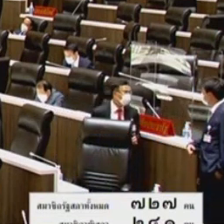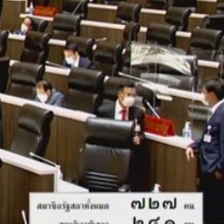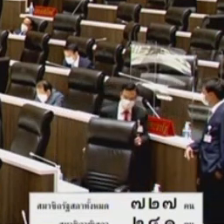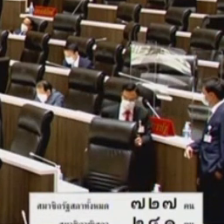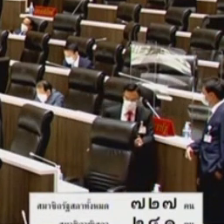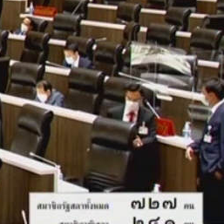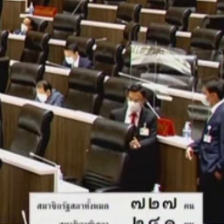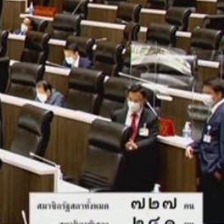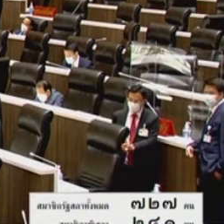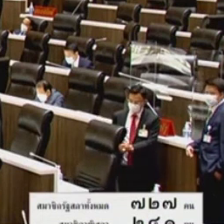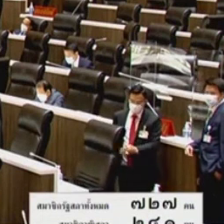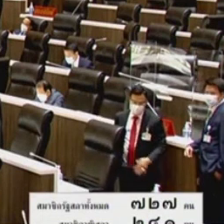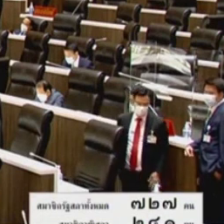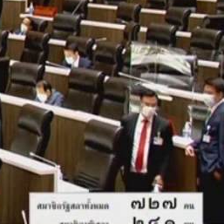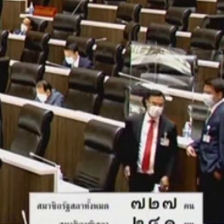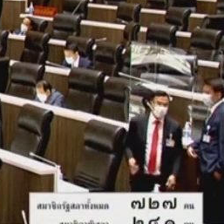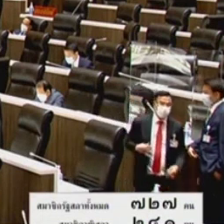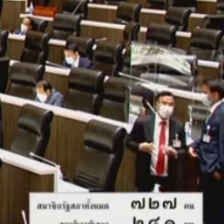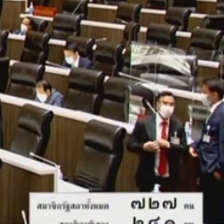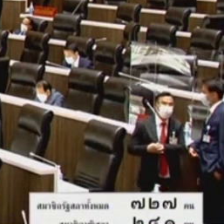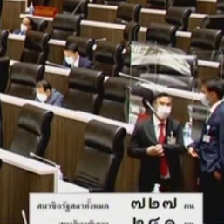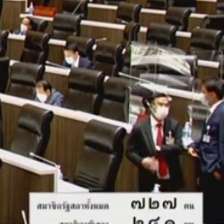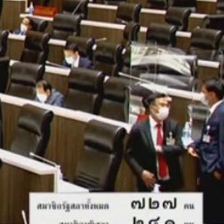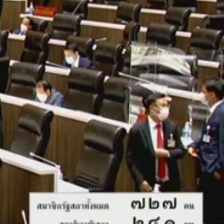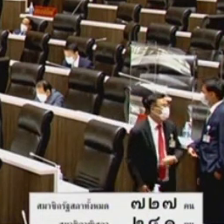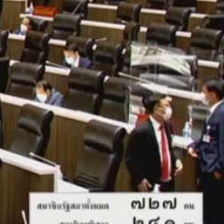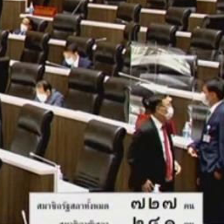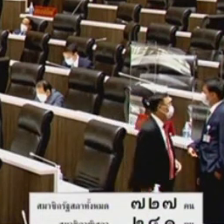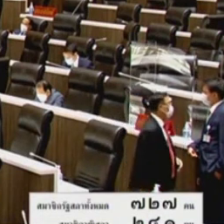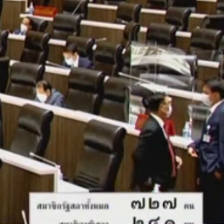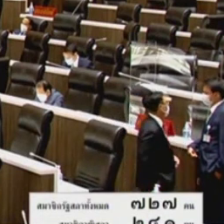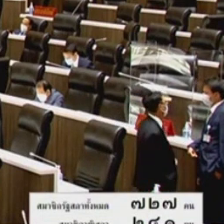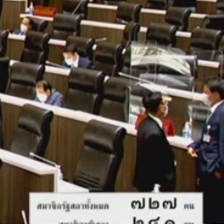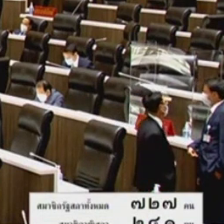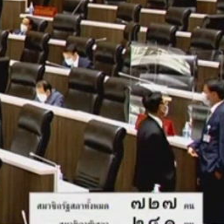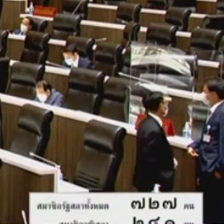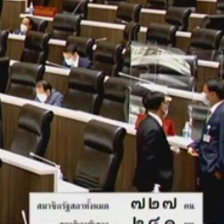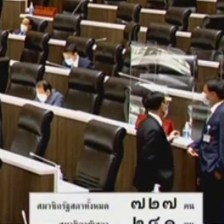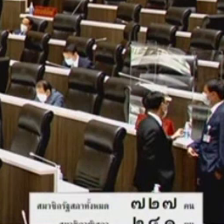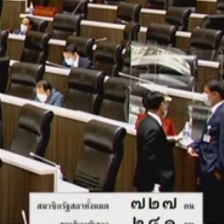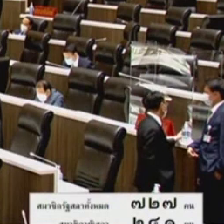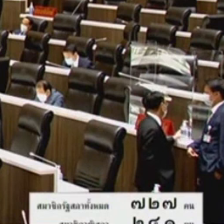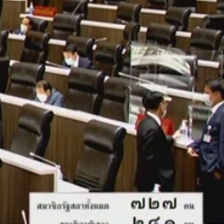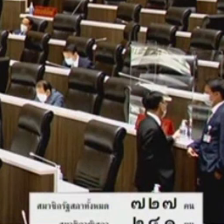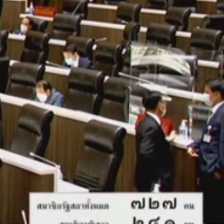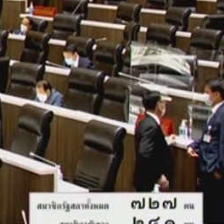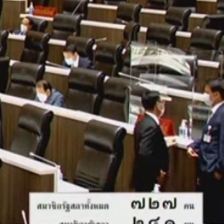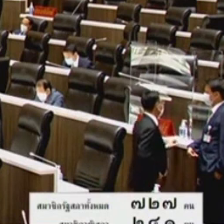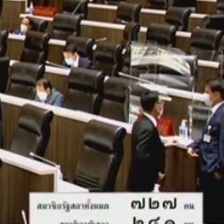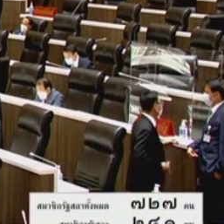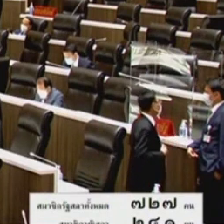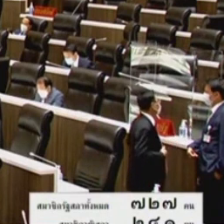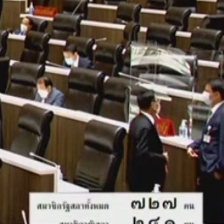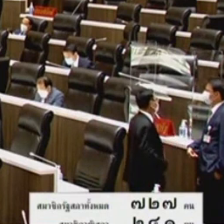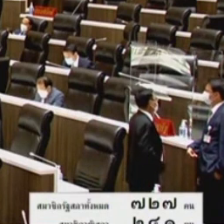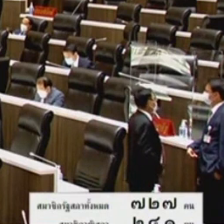ธรรมชาติสุขภาพยกเว้นได้ศึกษาและประเมินผลกระทบผ่านการรับฟังความเห็นประชาชน